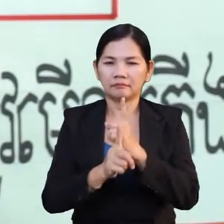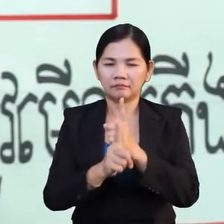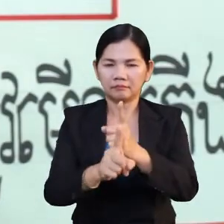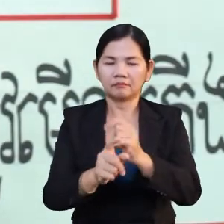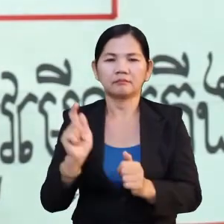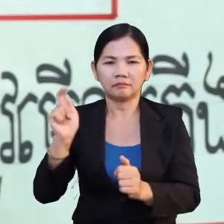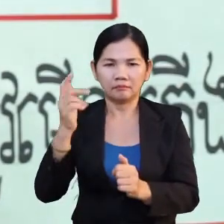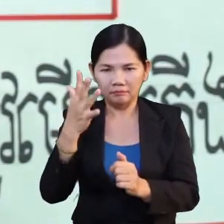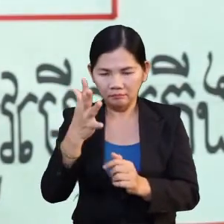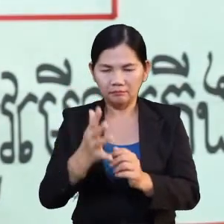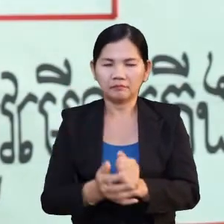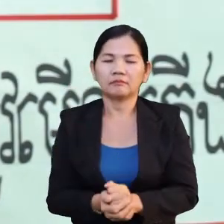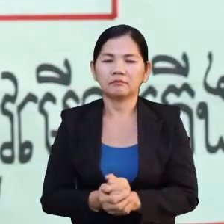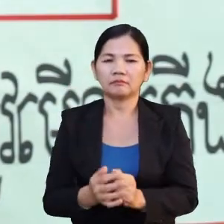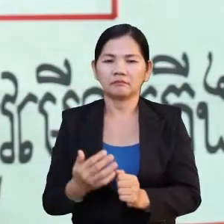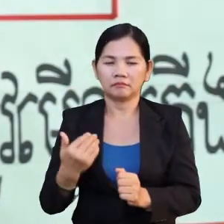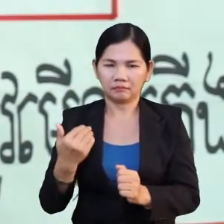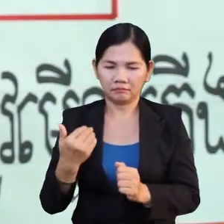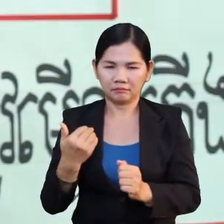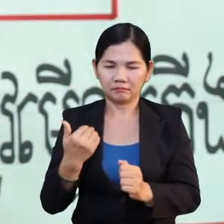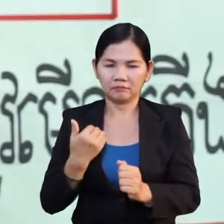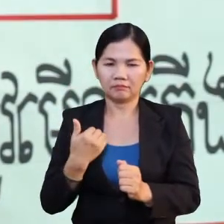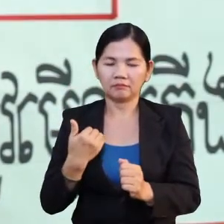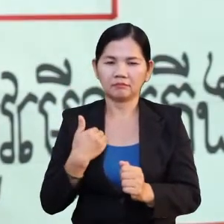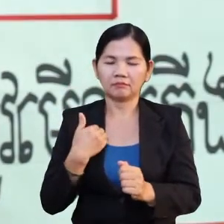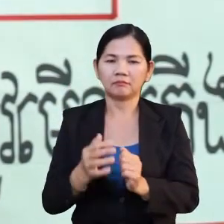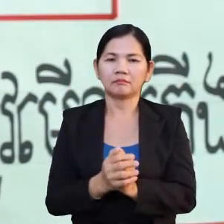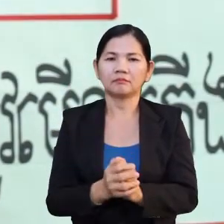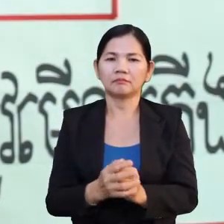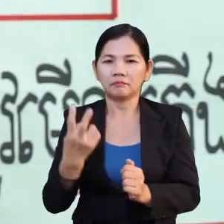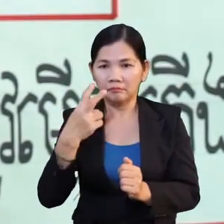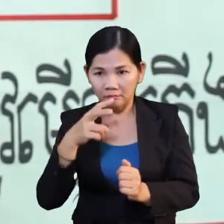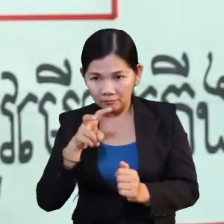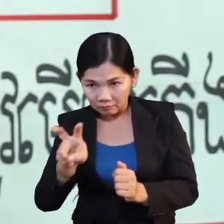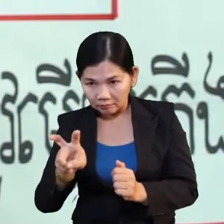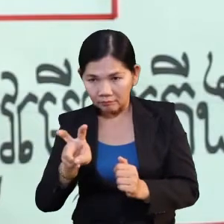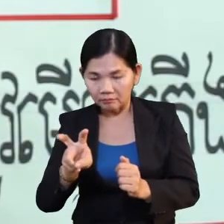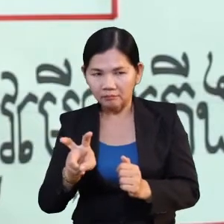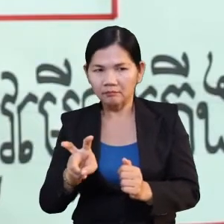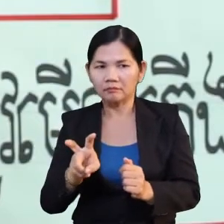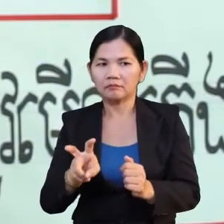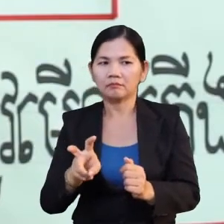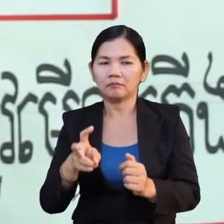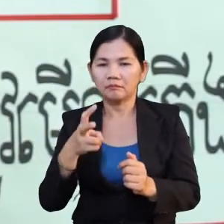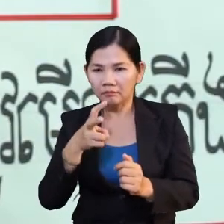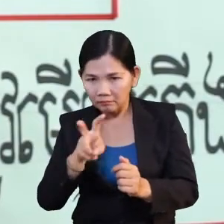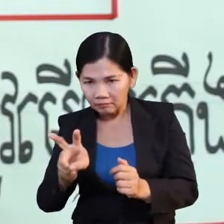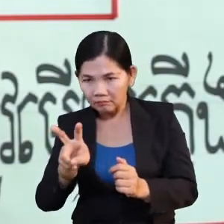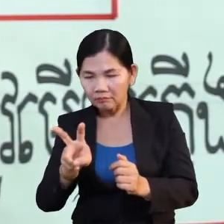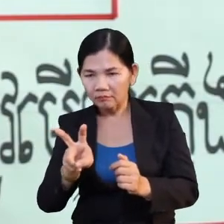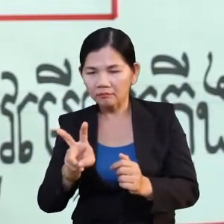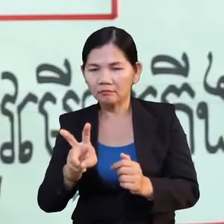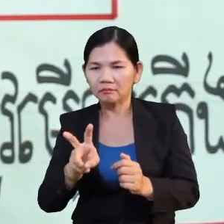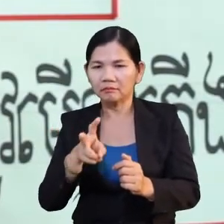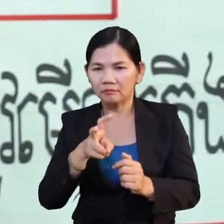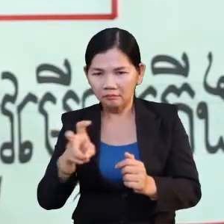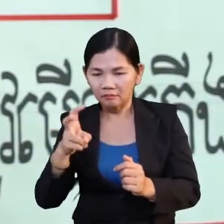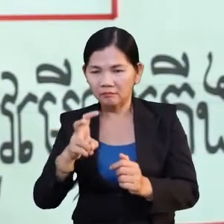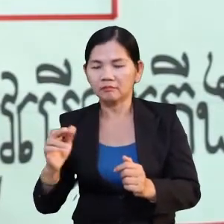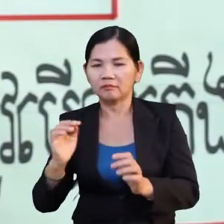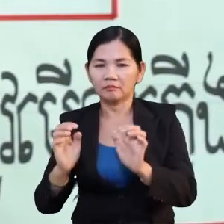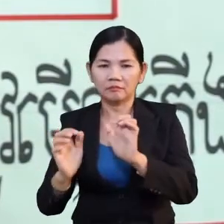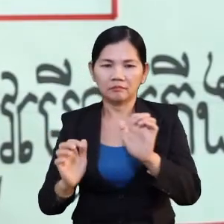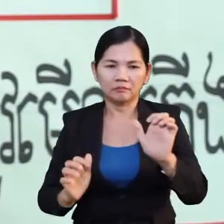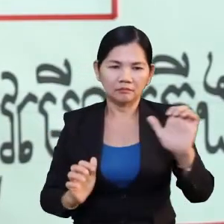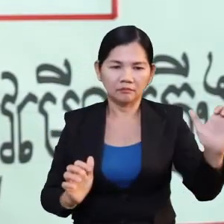ភាពនេះចាអញ្ចឹងគឺគាត់ងាកចាអញ្ចឹងងាកប្រហែលជាងាកខាងណាខ្លះកូនចាងាកឆ្វេ